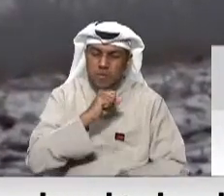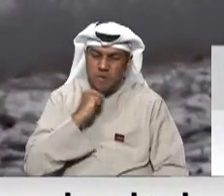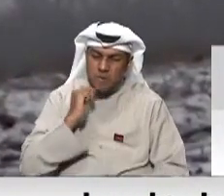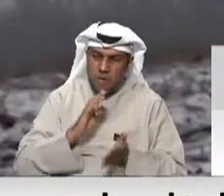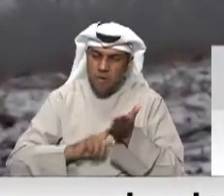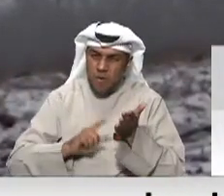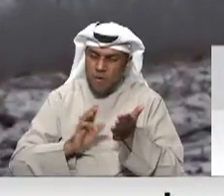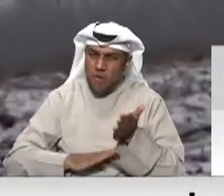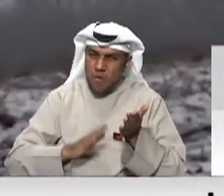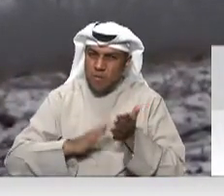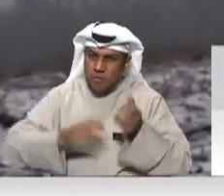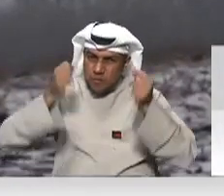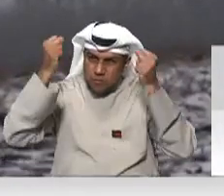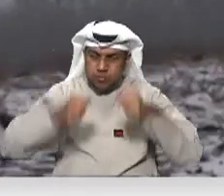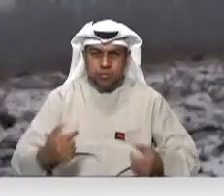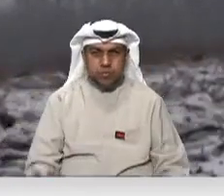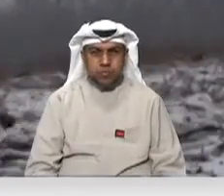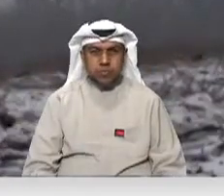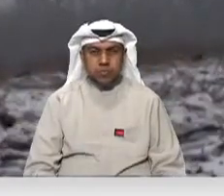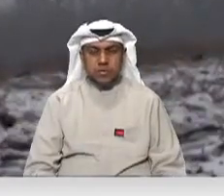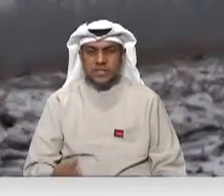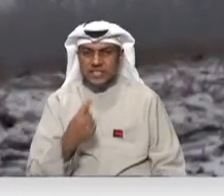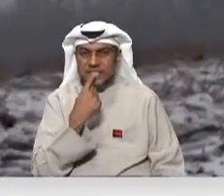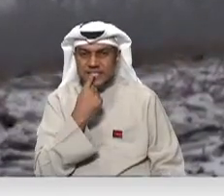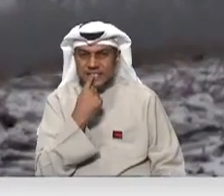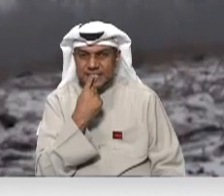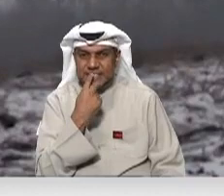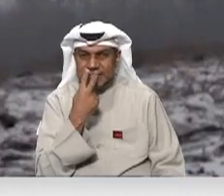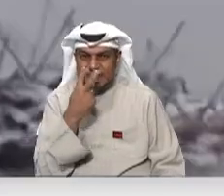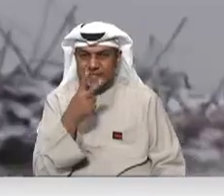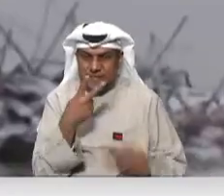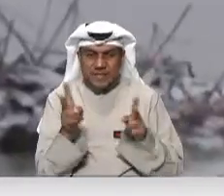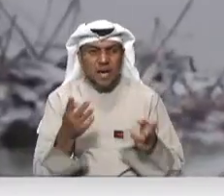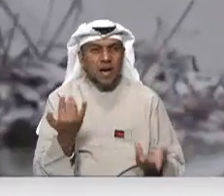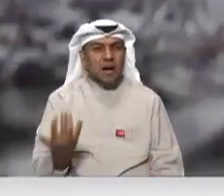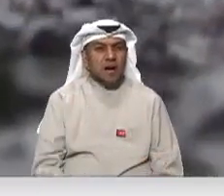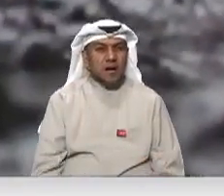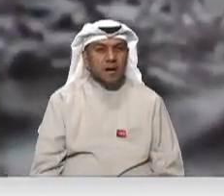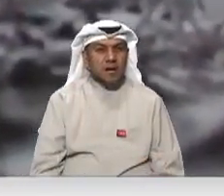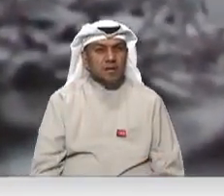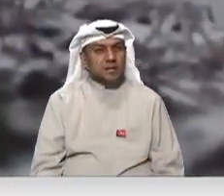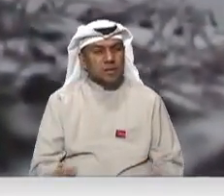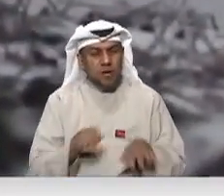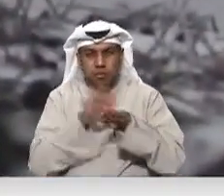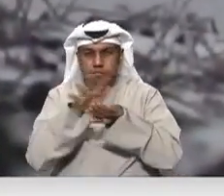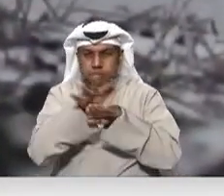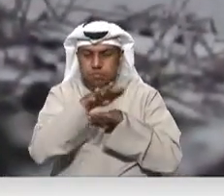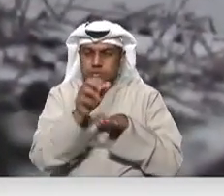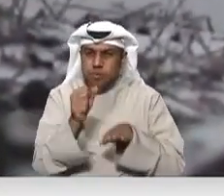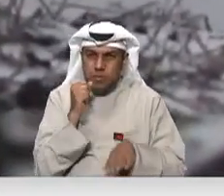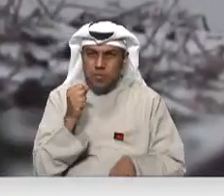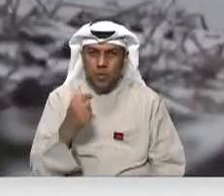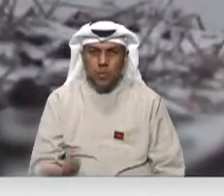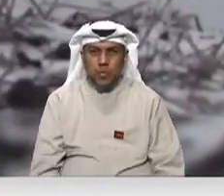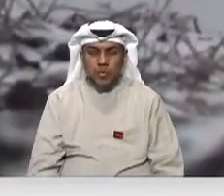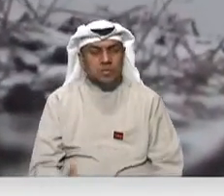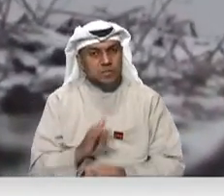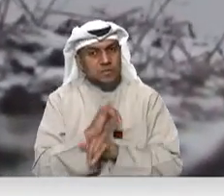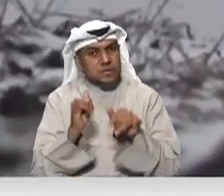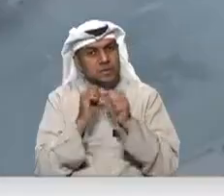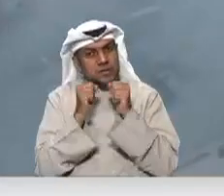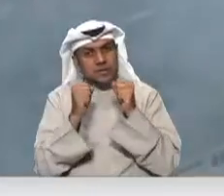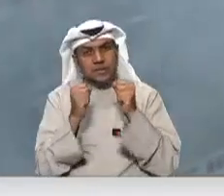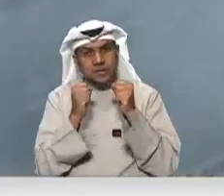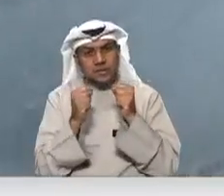على أبواب عامها الثاني تقف الحرب الروسية الأوكرانية بين لا منتصر ولا مهزوم سوى خطوط أمامية مشتعلة